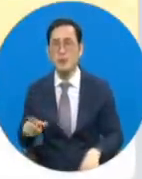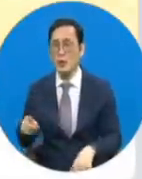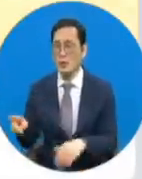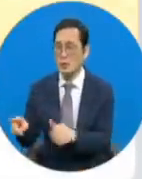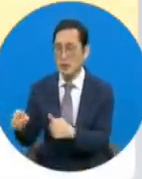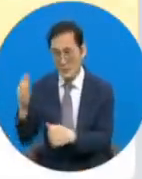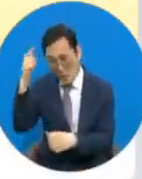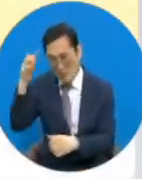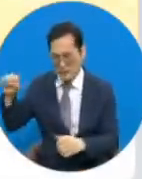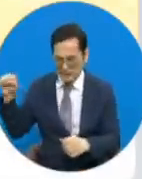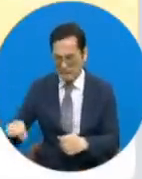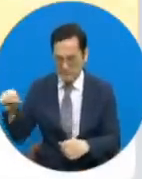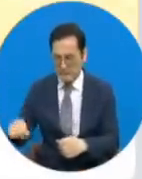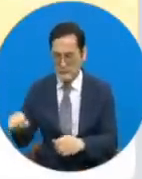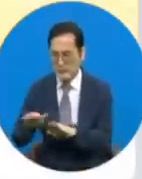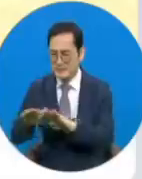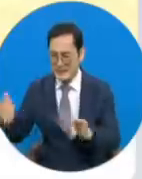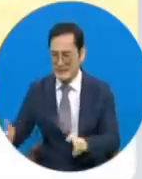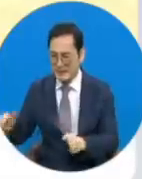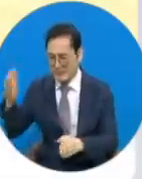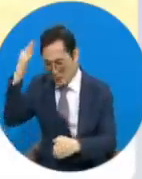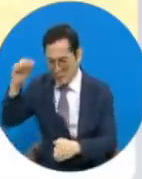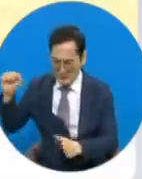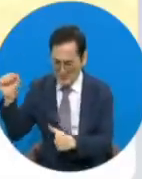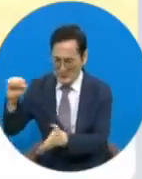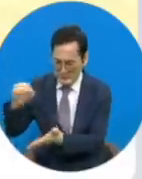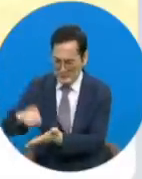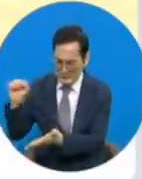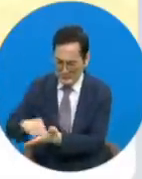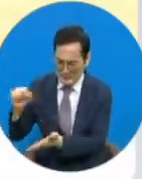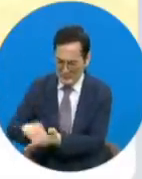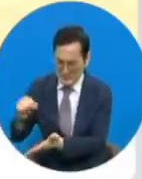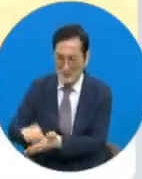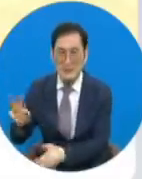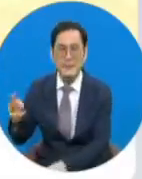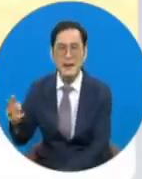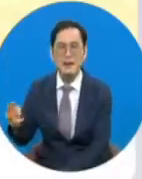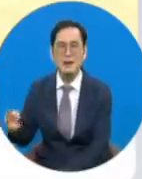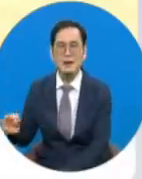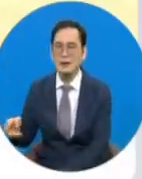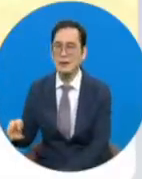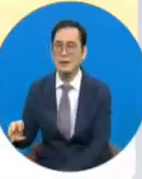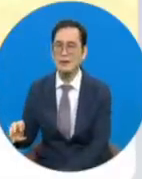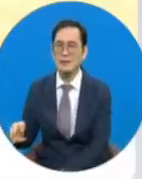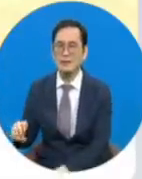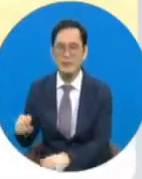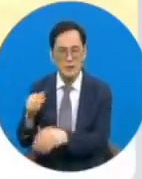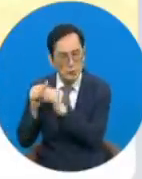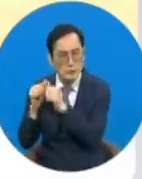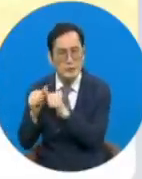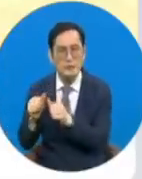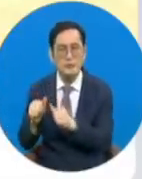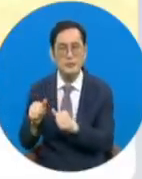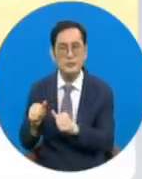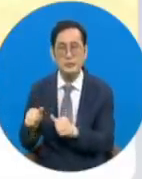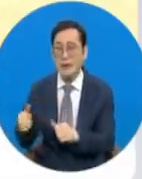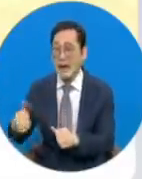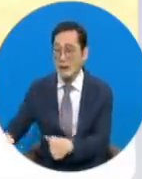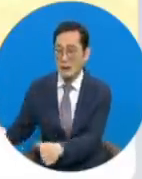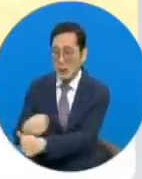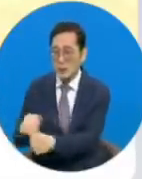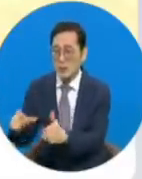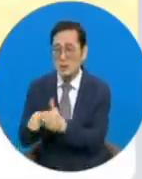했다 이런 내용이 나오는데 중요한 건 그런 것 같아요. 이제 아들이 학폭을 했을 때 과연 부모가 어느 정도까지 책임을 져야 하는